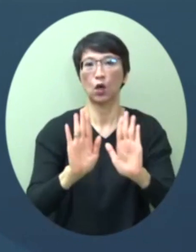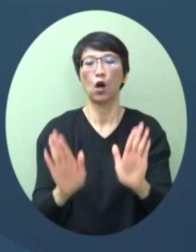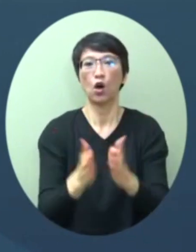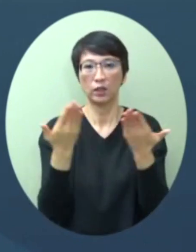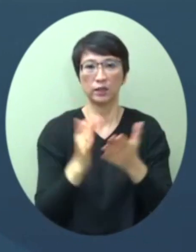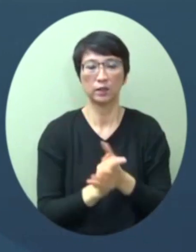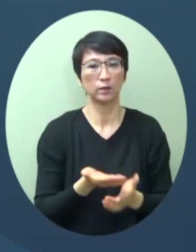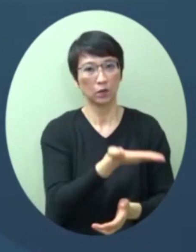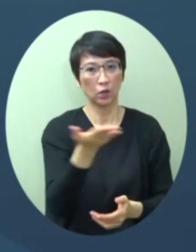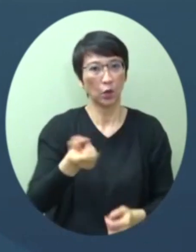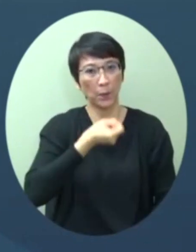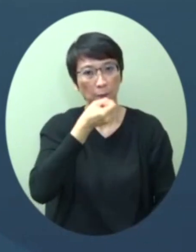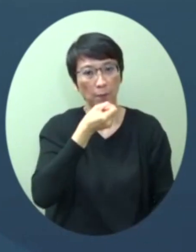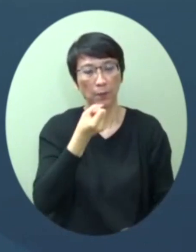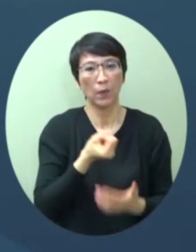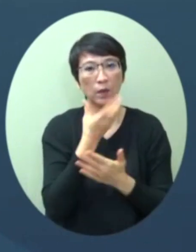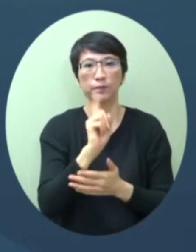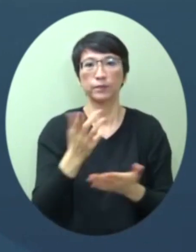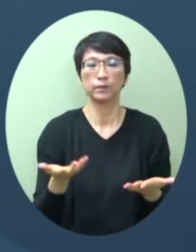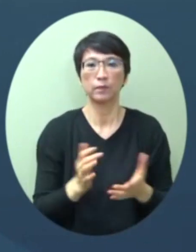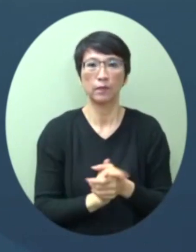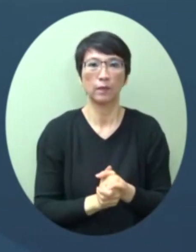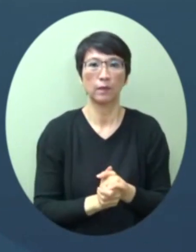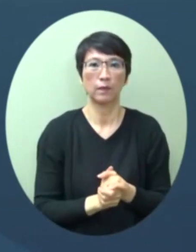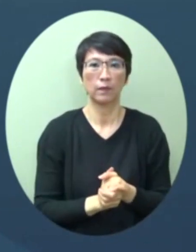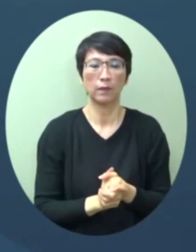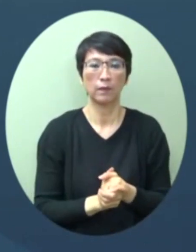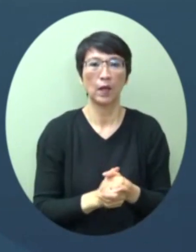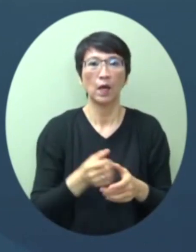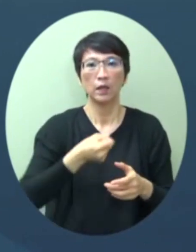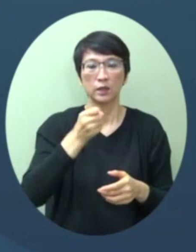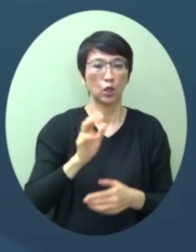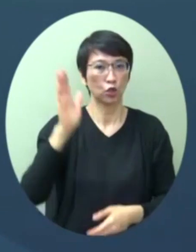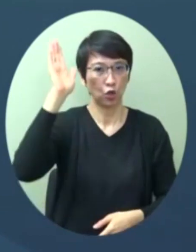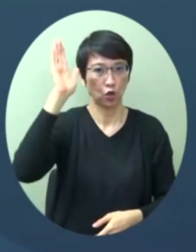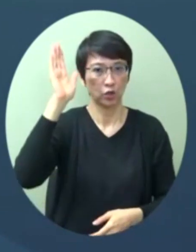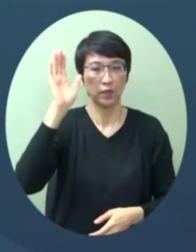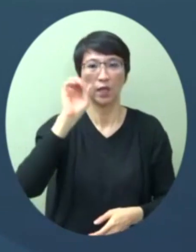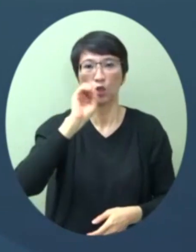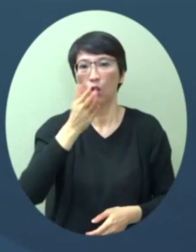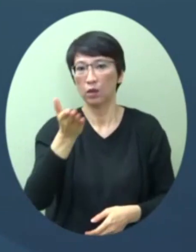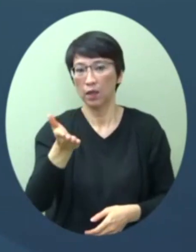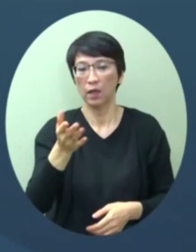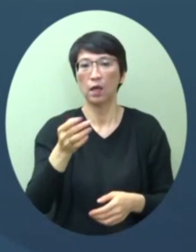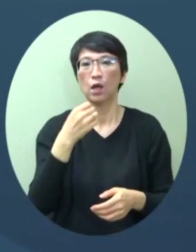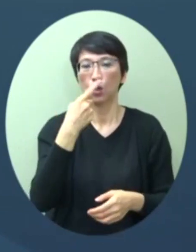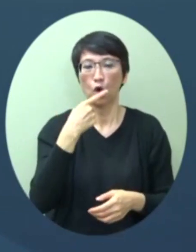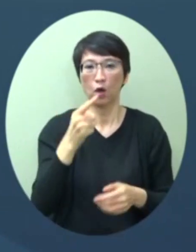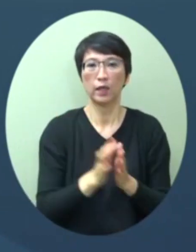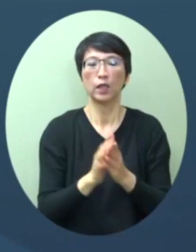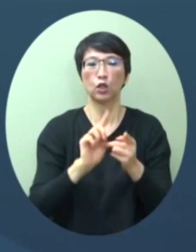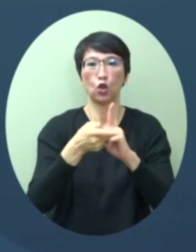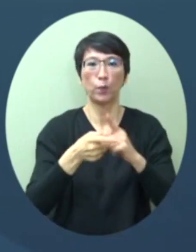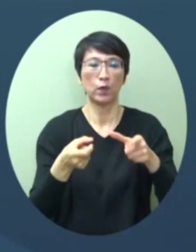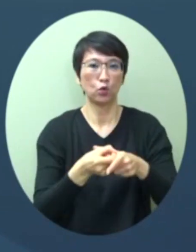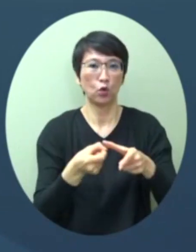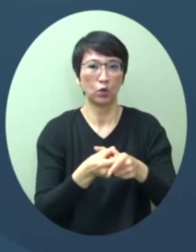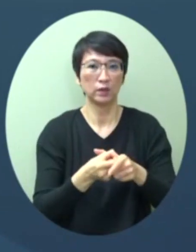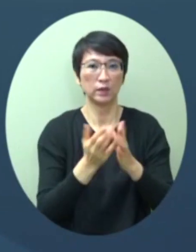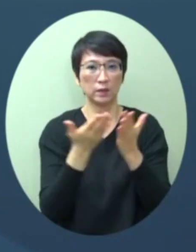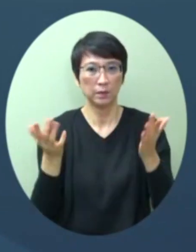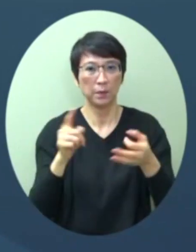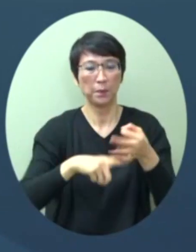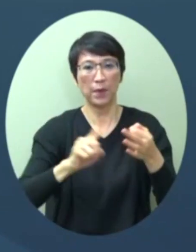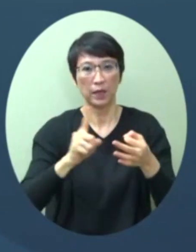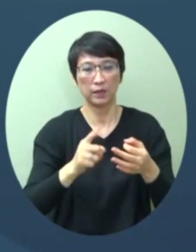看看大家有什么提问现在是提问时间想提问的记者请先举手喊到你的时候请说出你的传闻机库名称然后用我们给